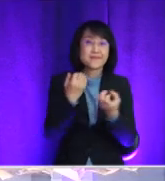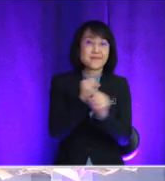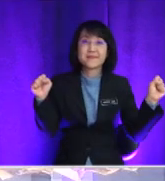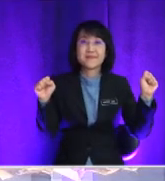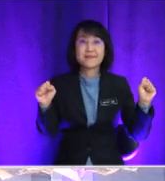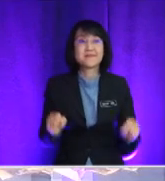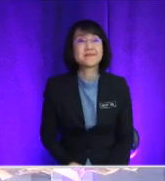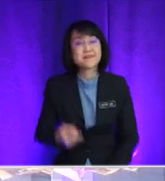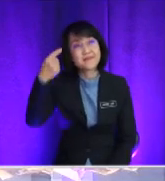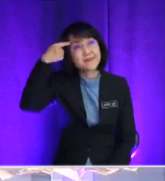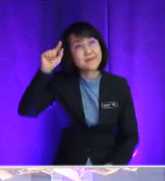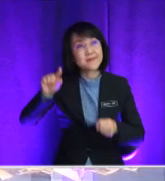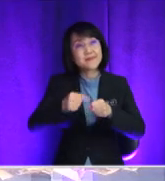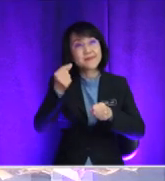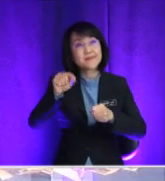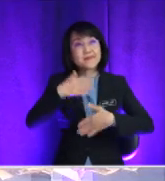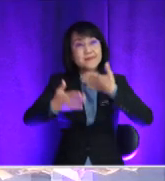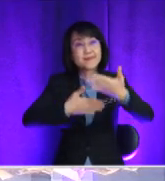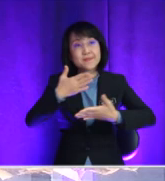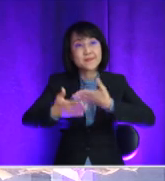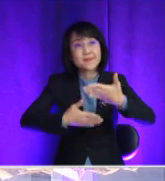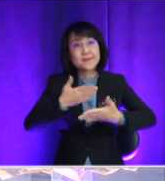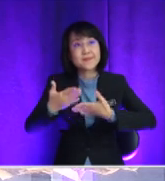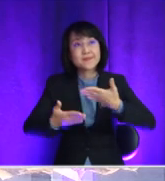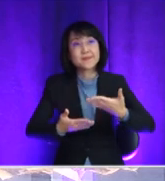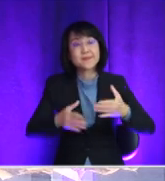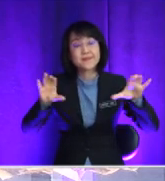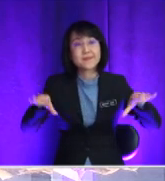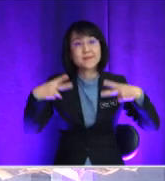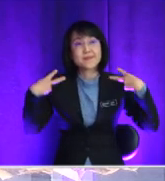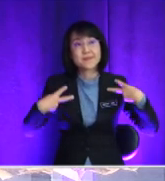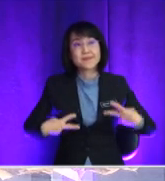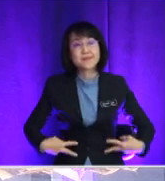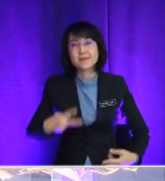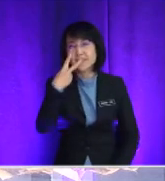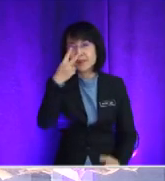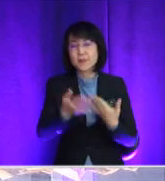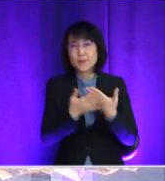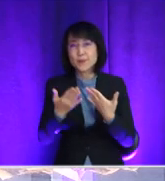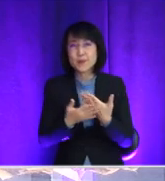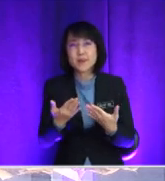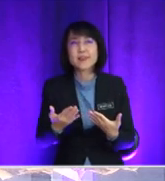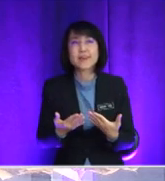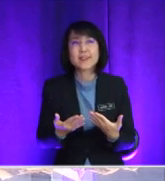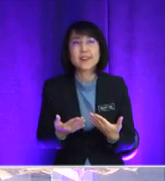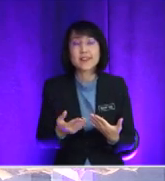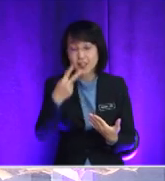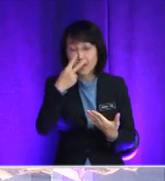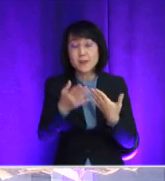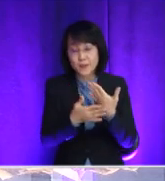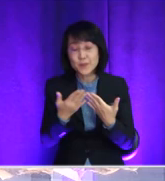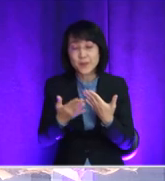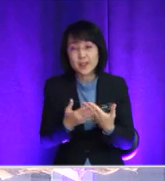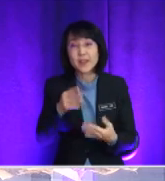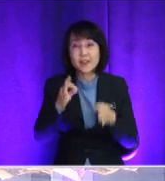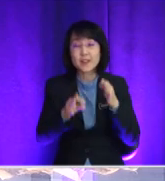jahitan proses menjahit bagi penghasilan rompi Wow nampak macam mudah tetapi sebenarnya memang mudah kalau murid-murid di rumah